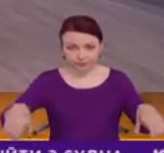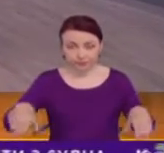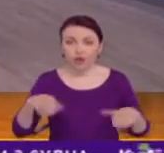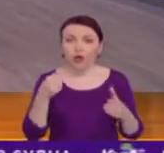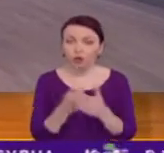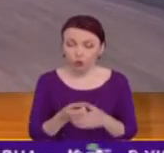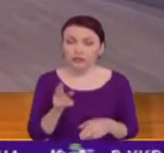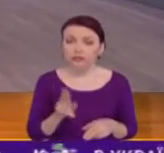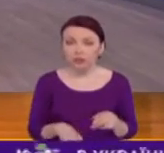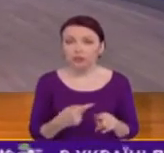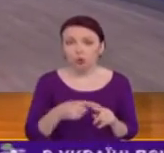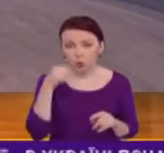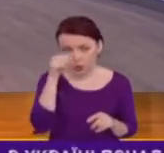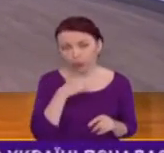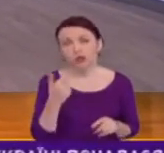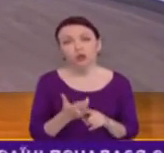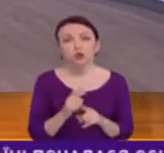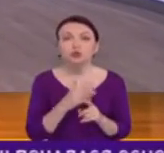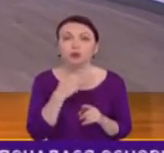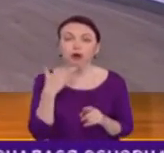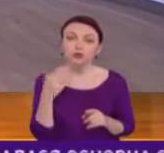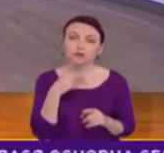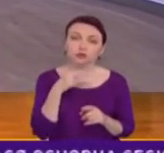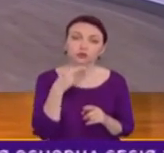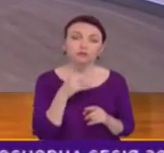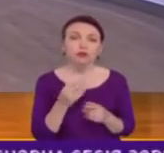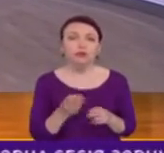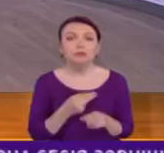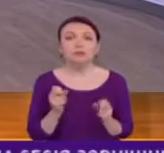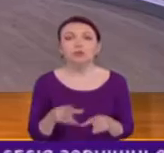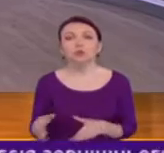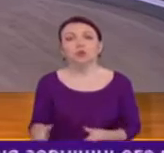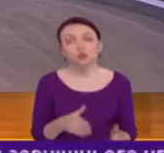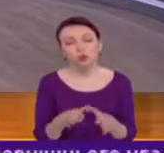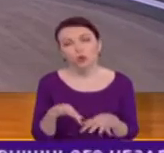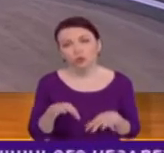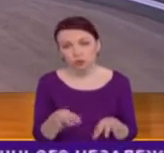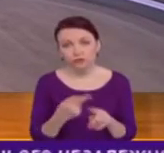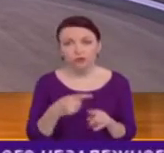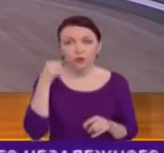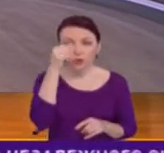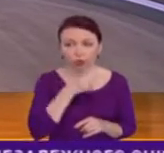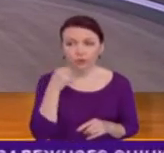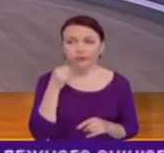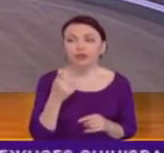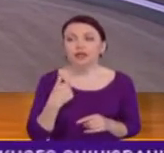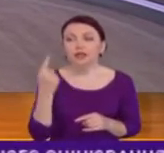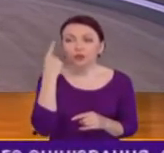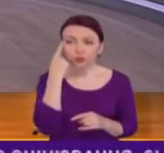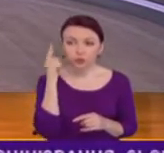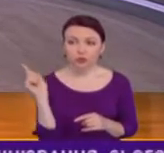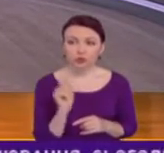кінця цього року дуже багато ми звернули увагу на безпеку дорожнього руху цього року. І я думаю,